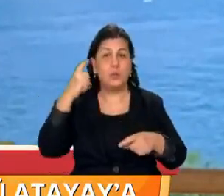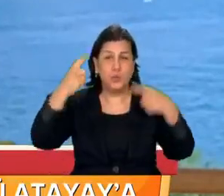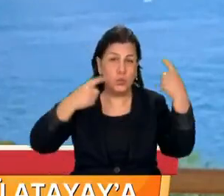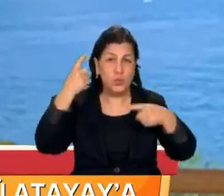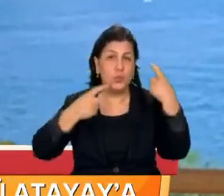iyileştiren